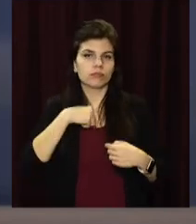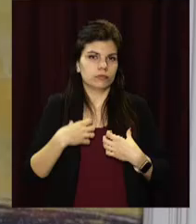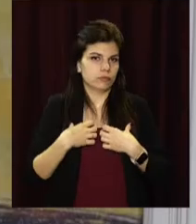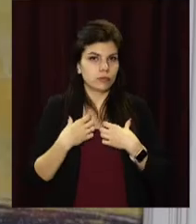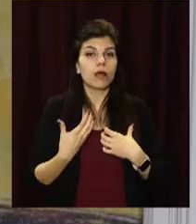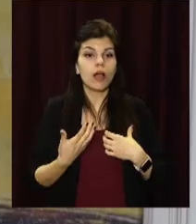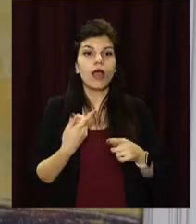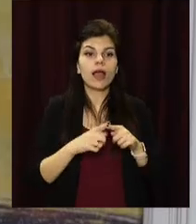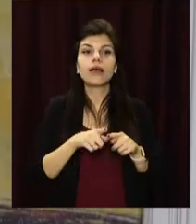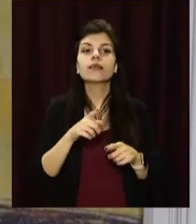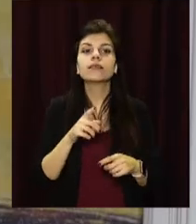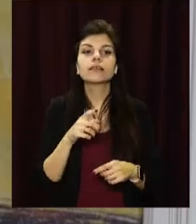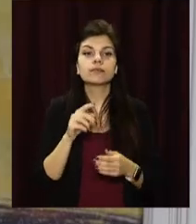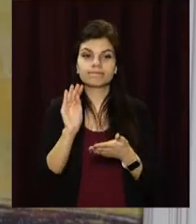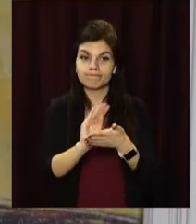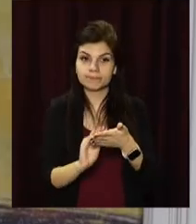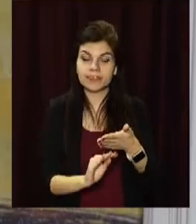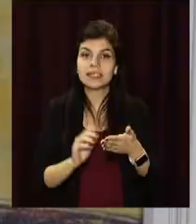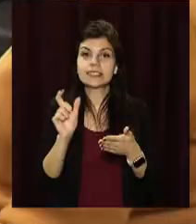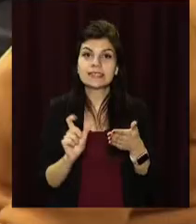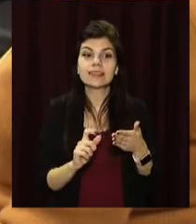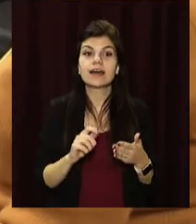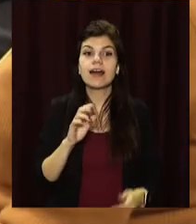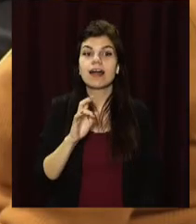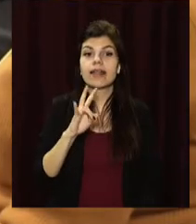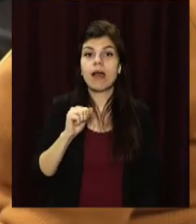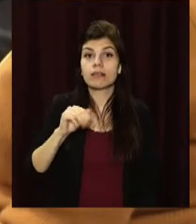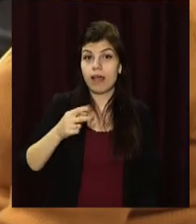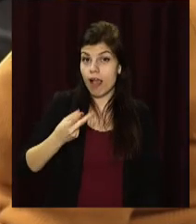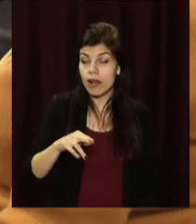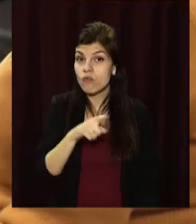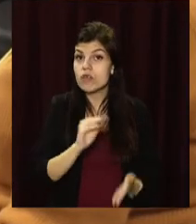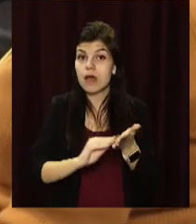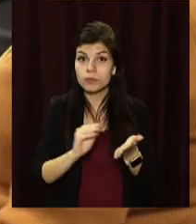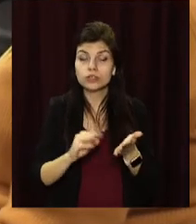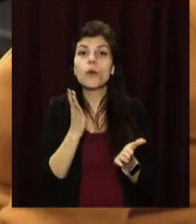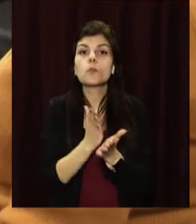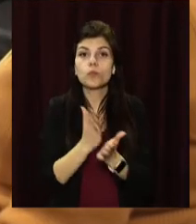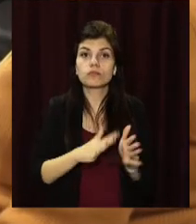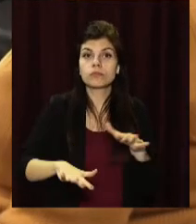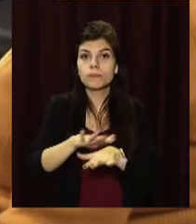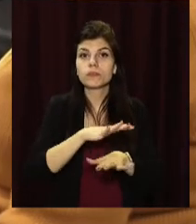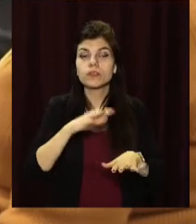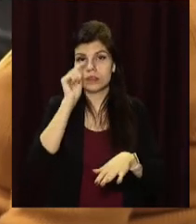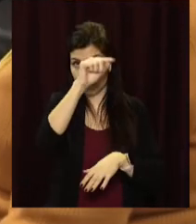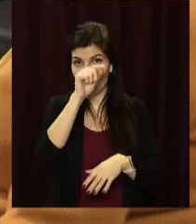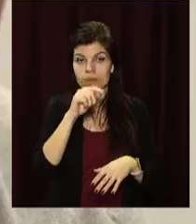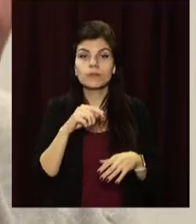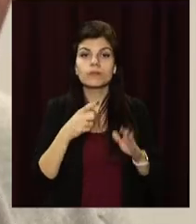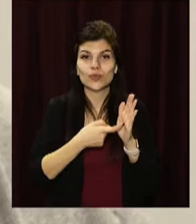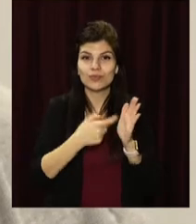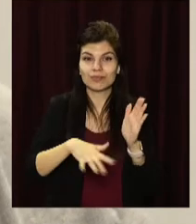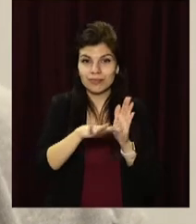війну презентувала і співорганізаторка проєкту Наталія Гейман. Вона написала її, перебуваючи на сході. Через